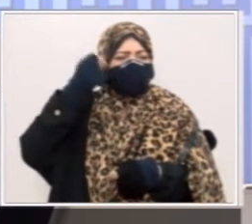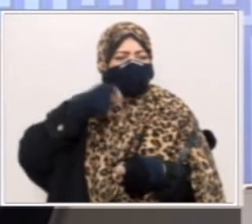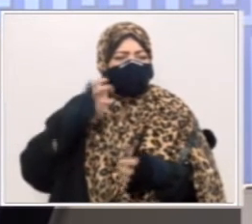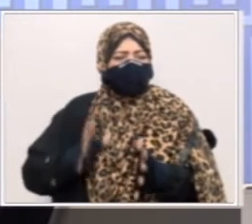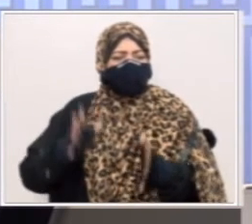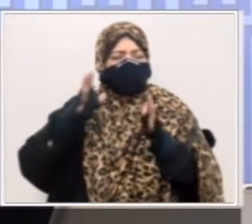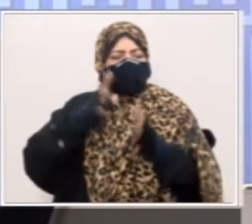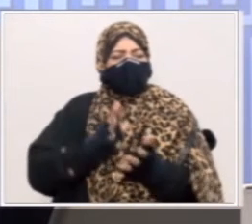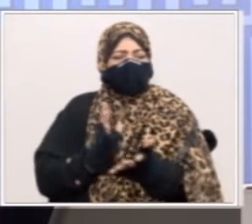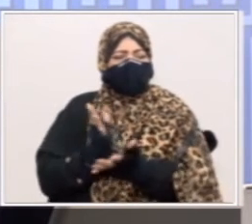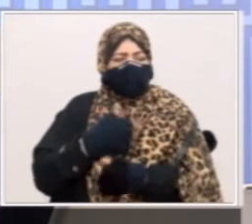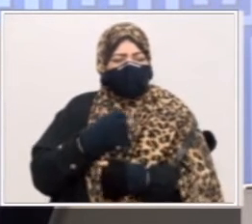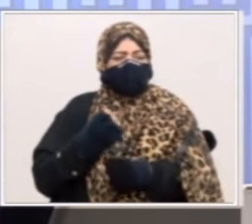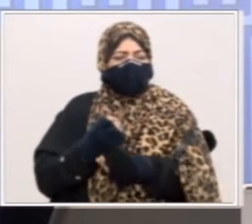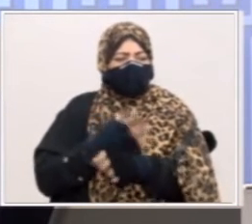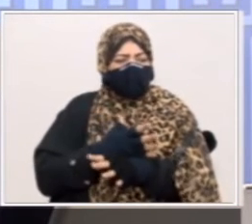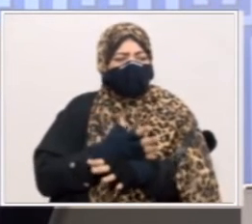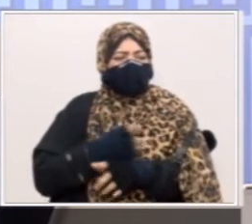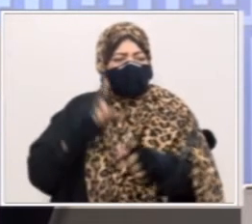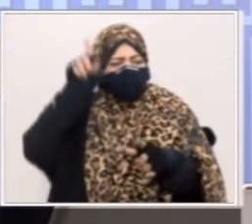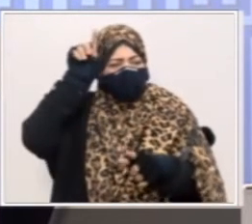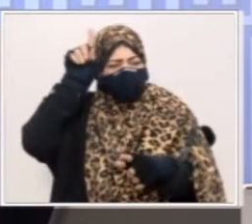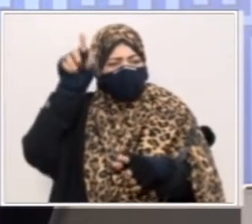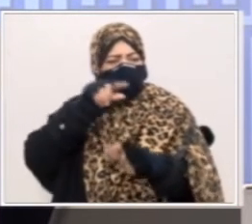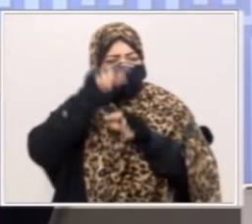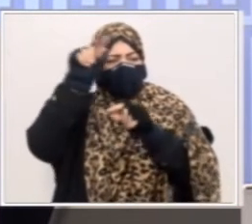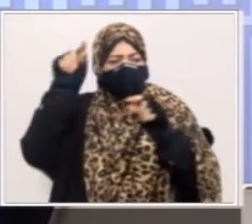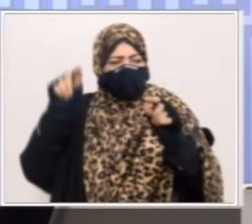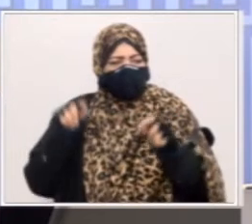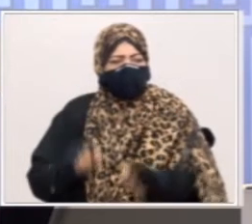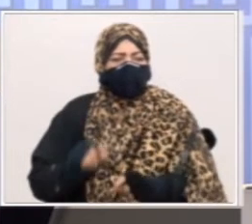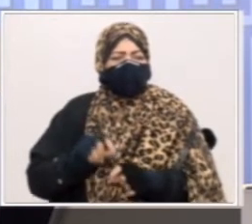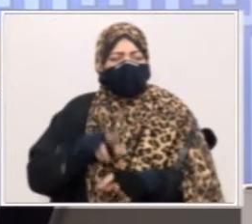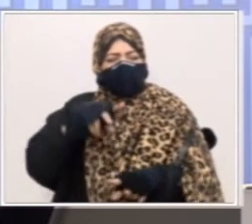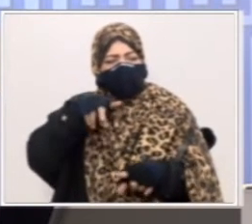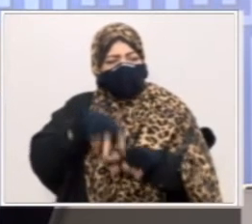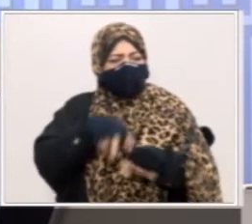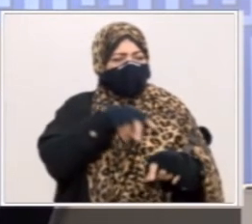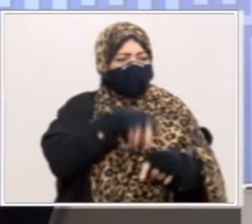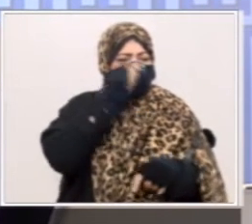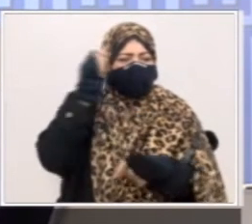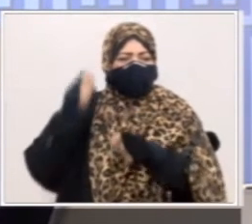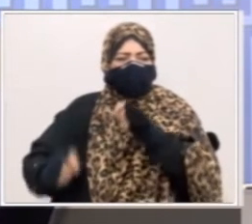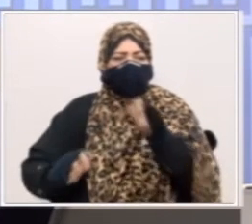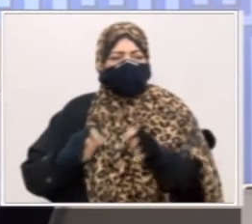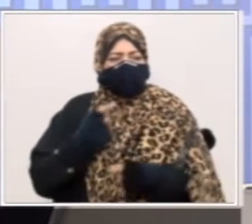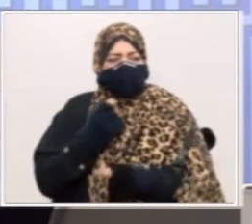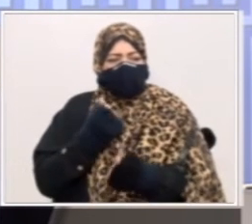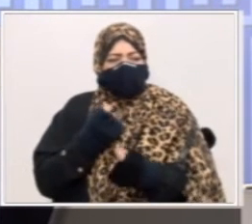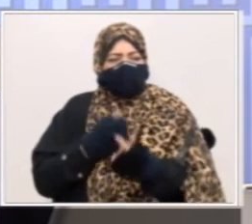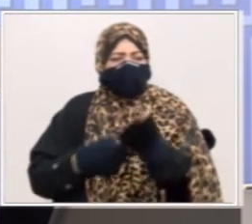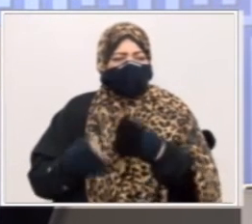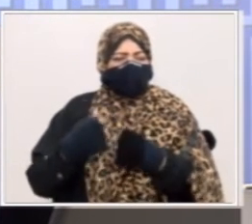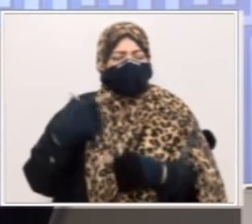المخابرات الدولي الآتم الظالم الذي يحل أموال الناس وأعراضهم ودماءهم، ينبغي عليه أن